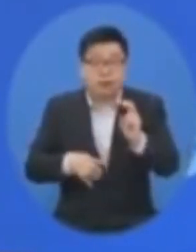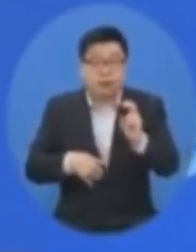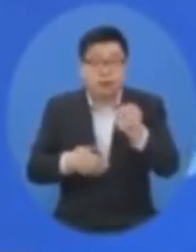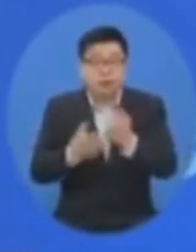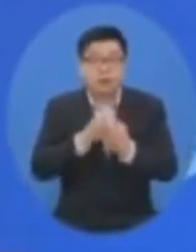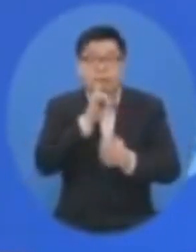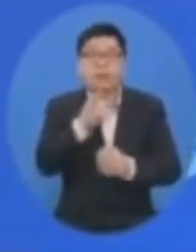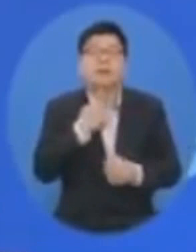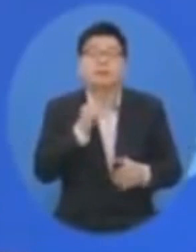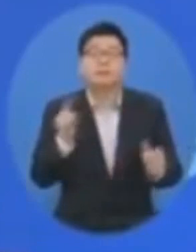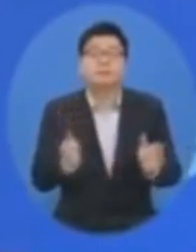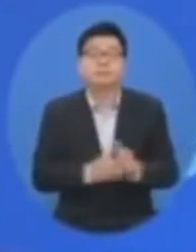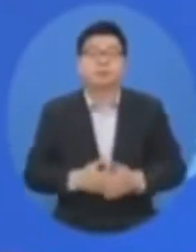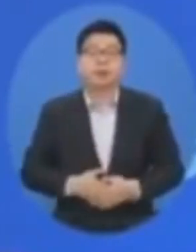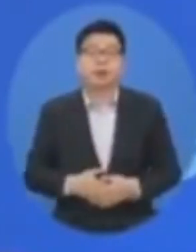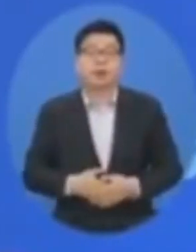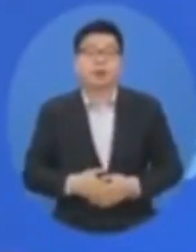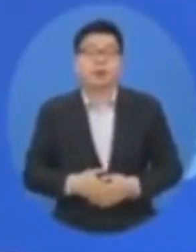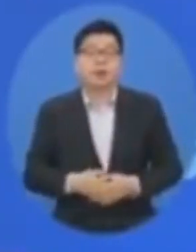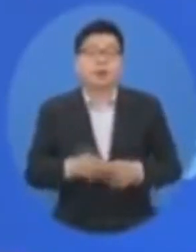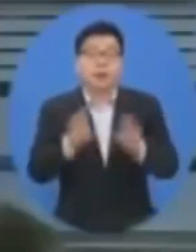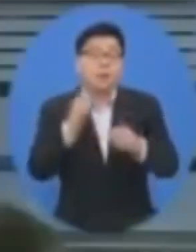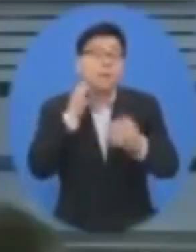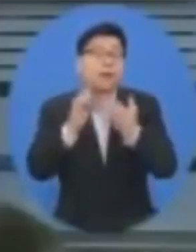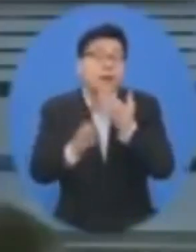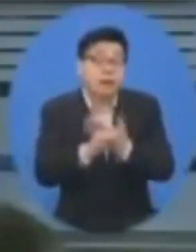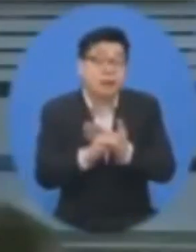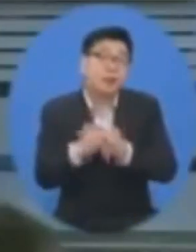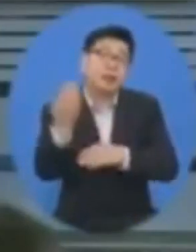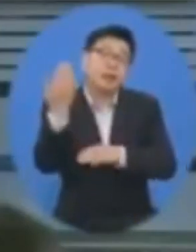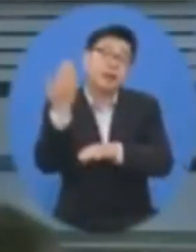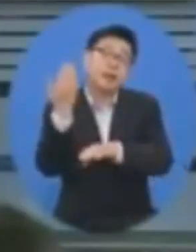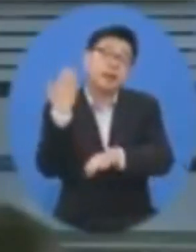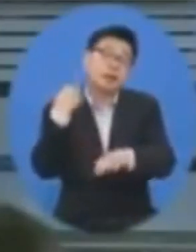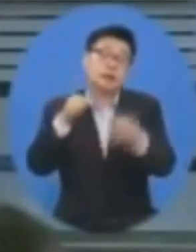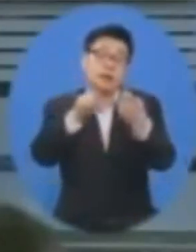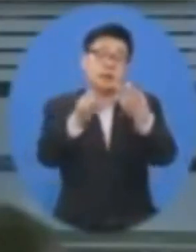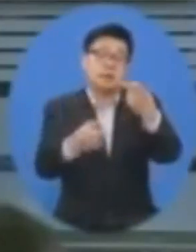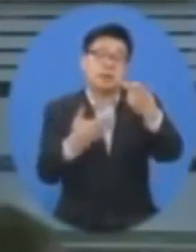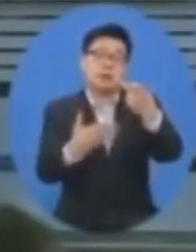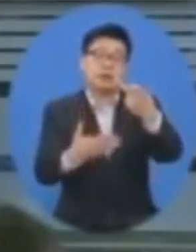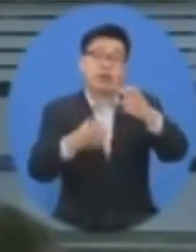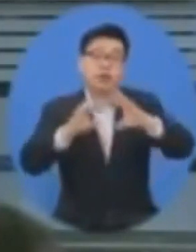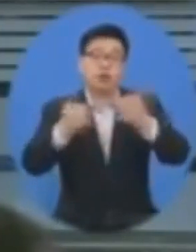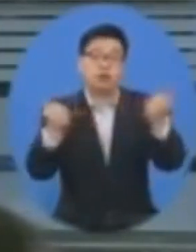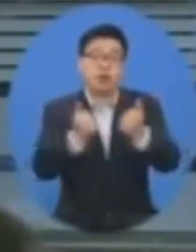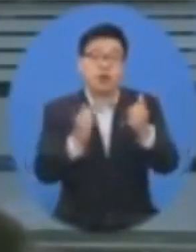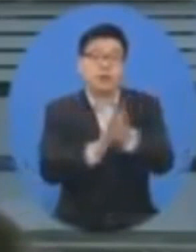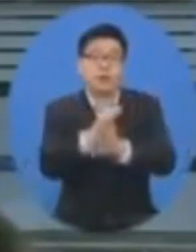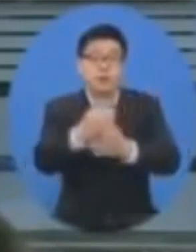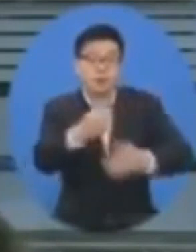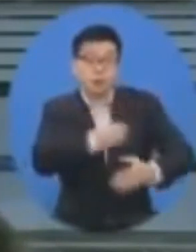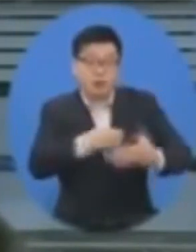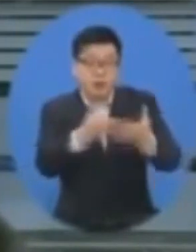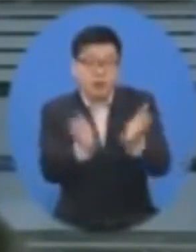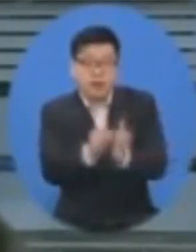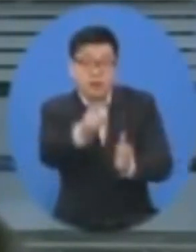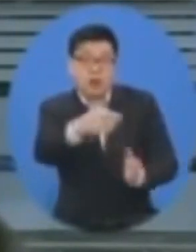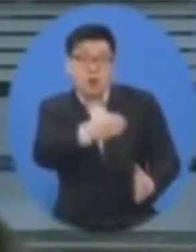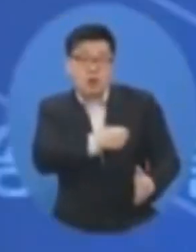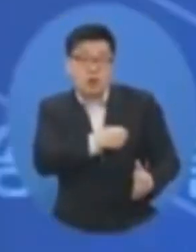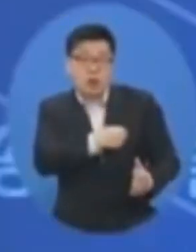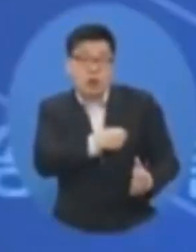그런 이야기를 한 겁니다. 가정법적으로요. 지난해 12월 9일 날 국회 본회의장에 국회의원 신분으로